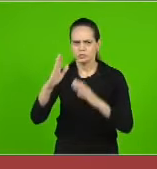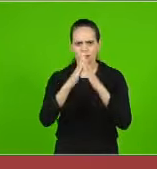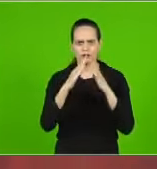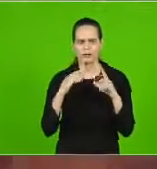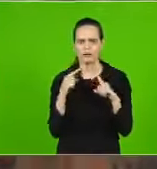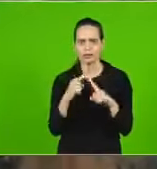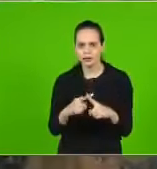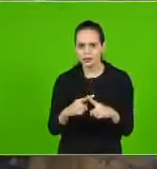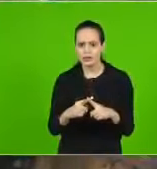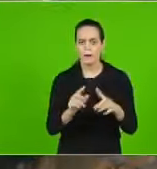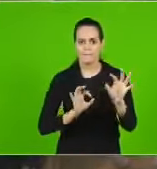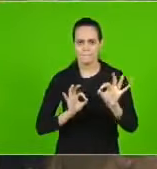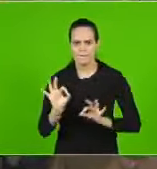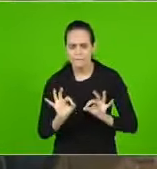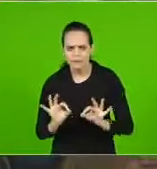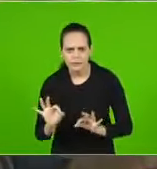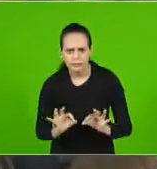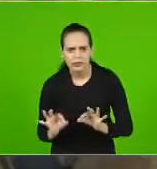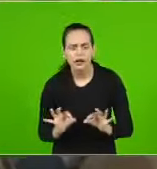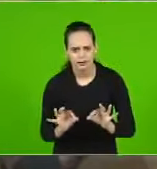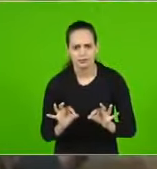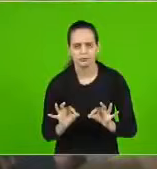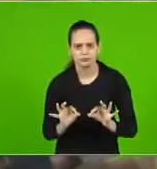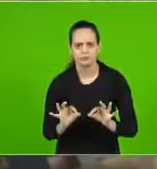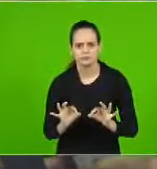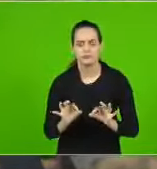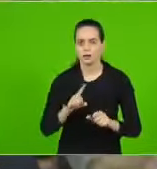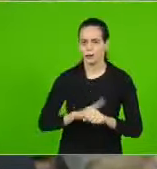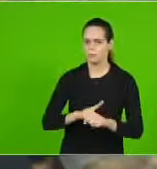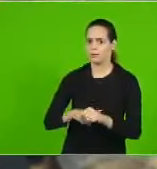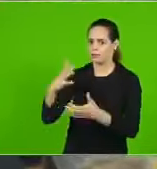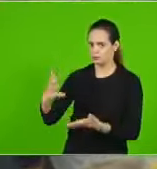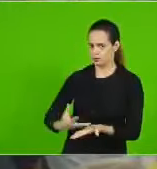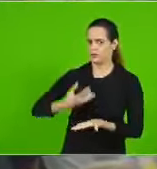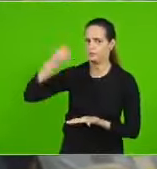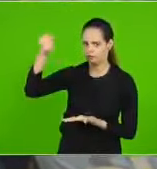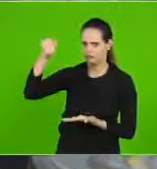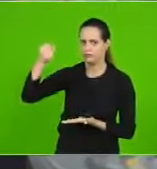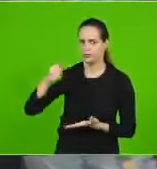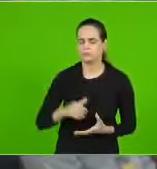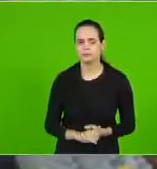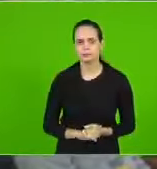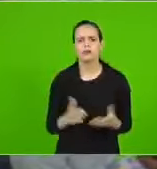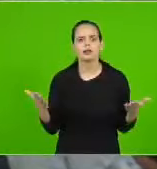церкви основополагающим является. Церковь должна быть готова услышать этот звук трубный.